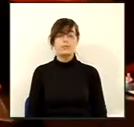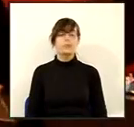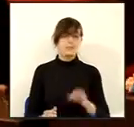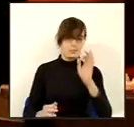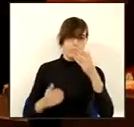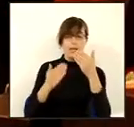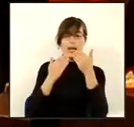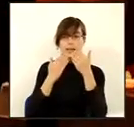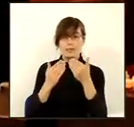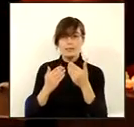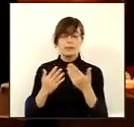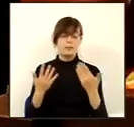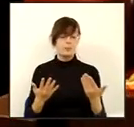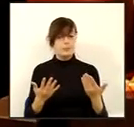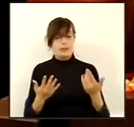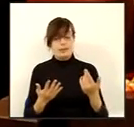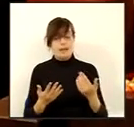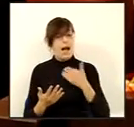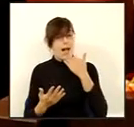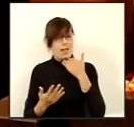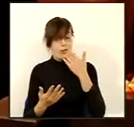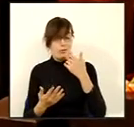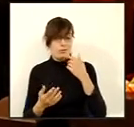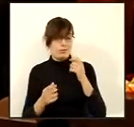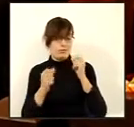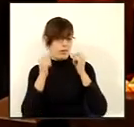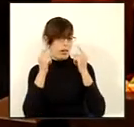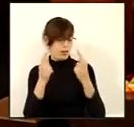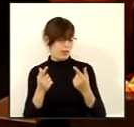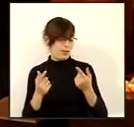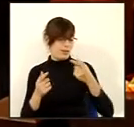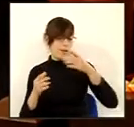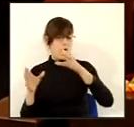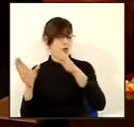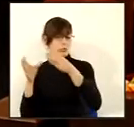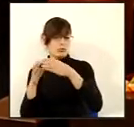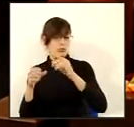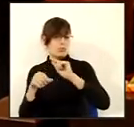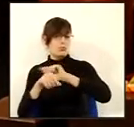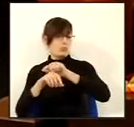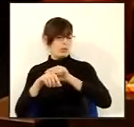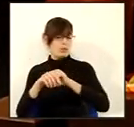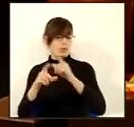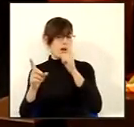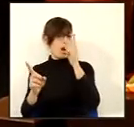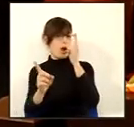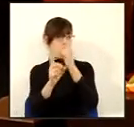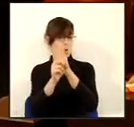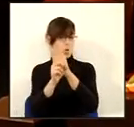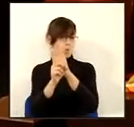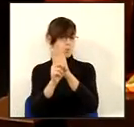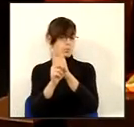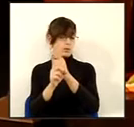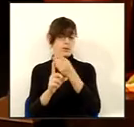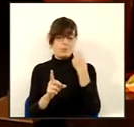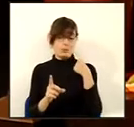Sí, gràcies. Bé, és un fet evident que els grups municipals de l'oposició en aquest consistori, tal